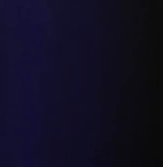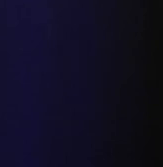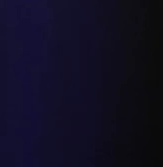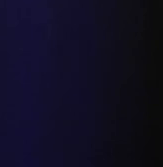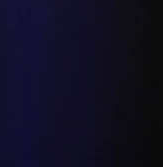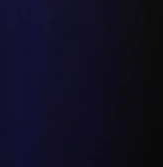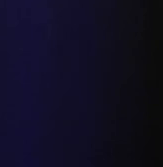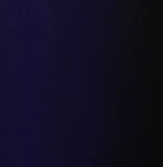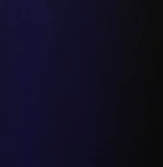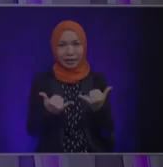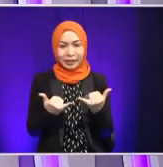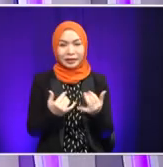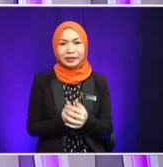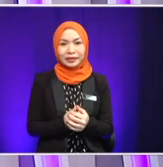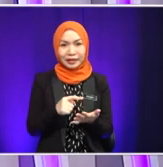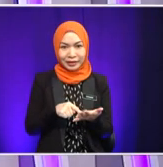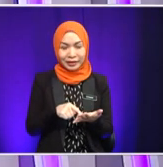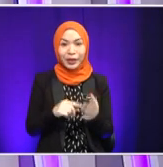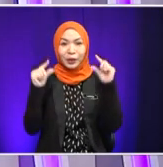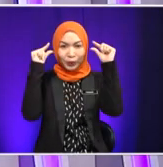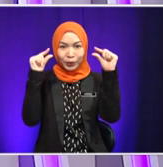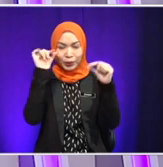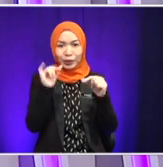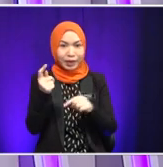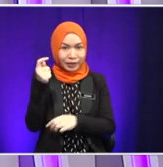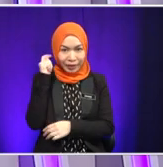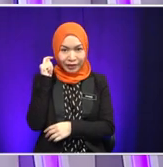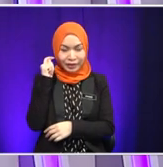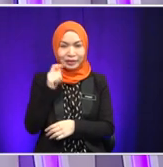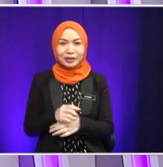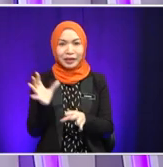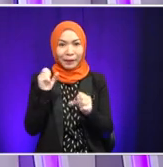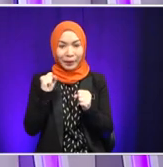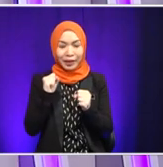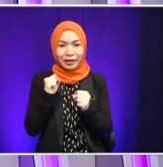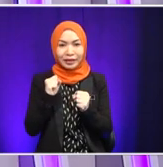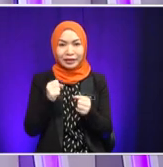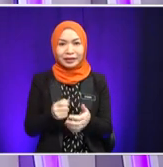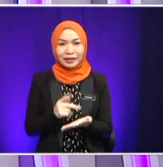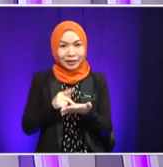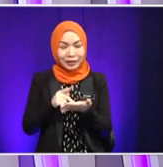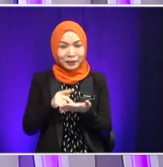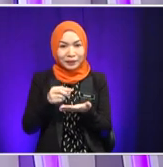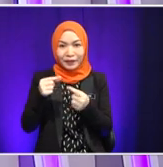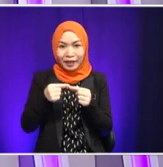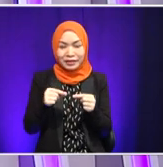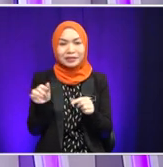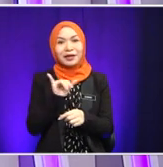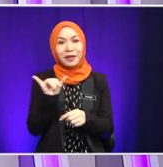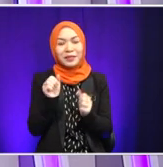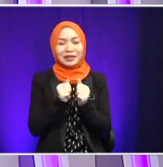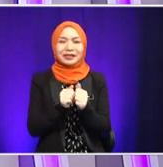Baiklah dan sekarang ini Inilah dia guru yang tadi dapat bilangan kacang sama dengan saya